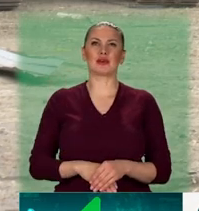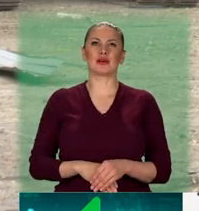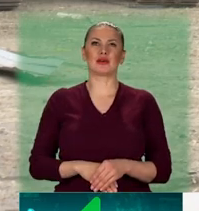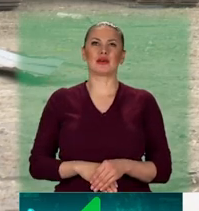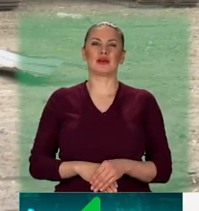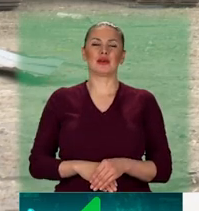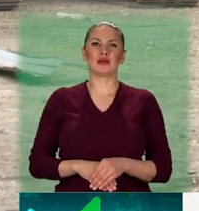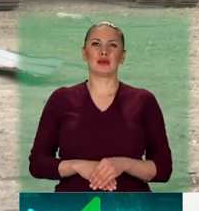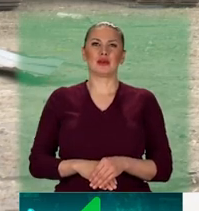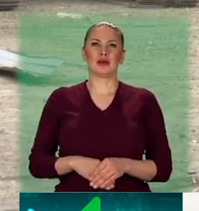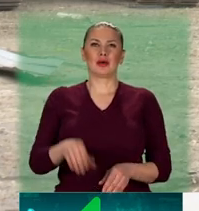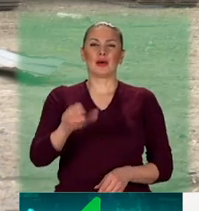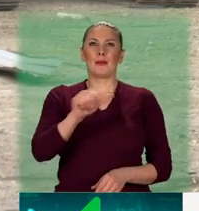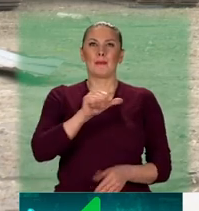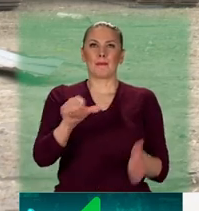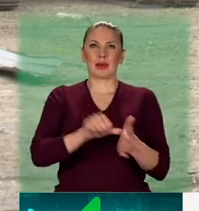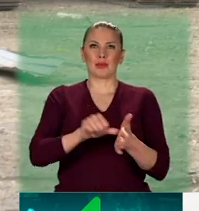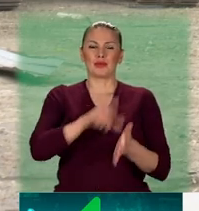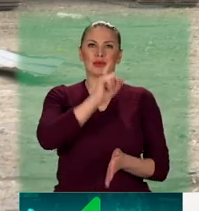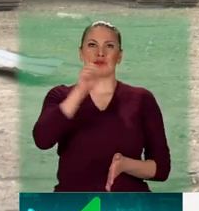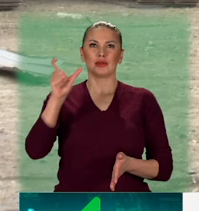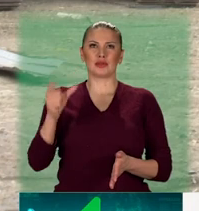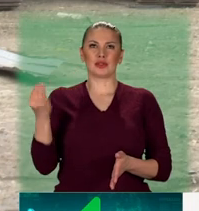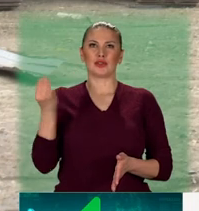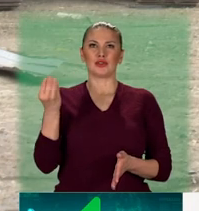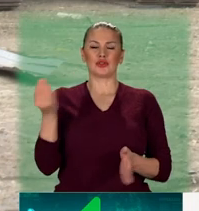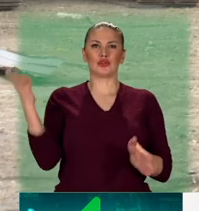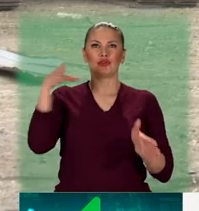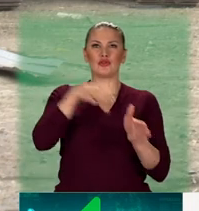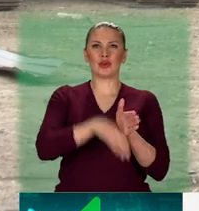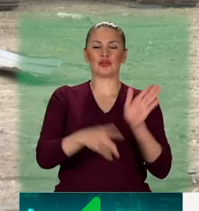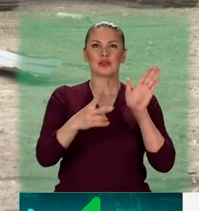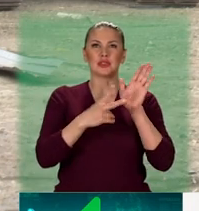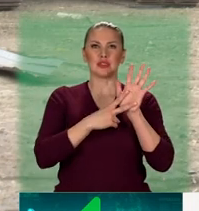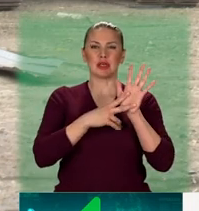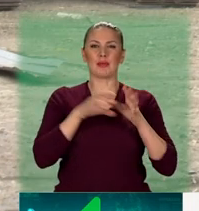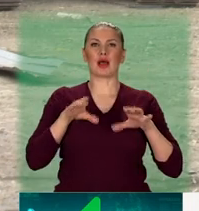еще войдет 7 автобусных павильонов теплых.